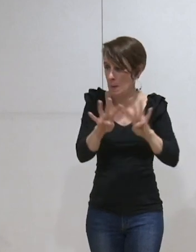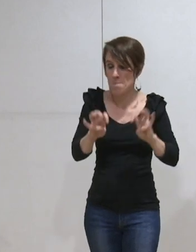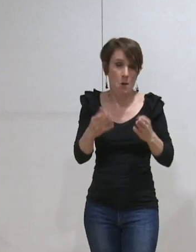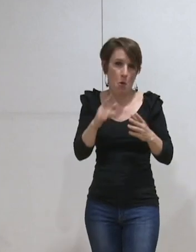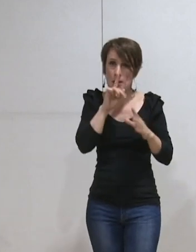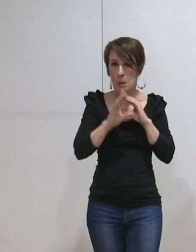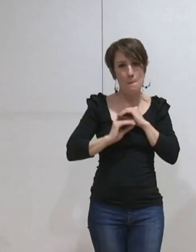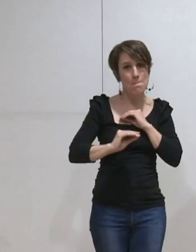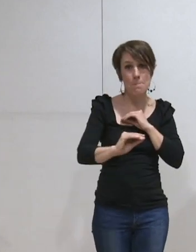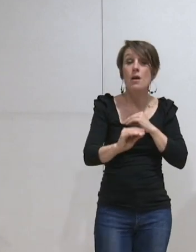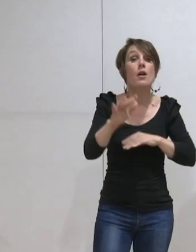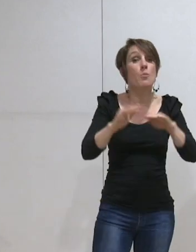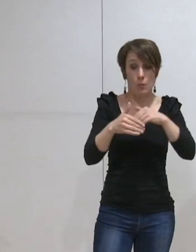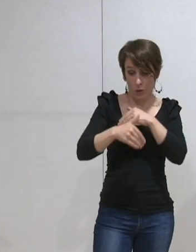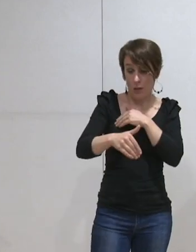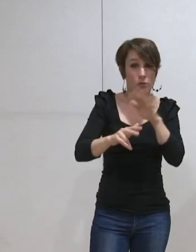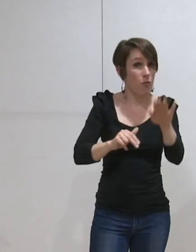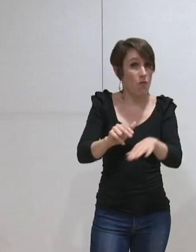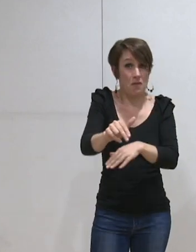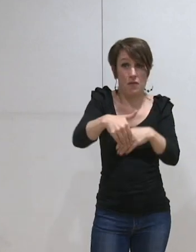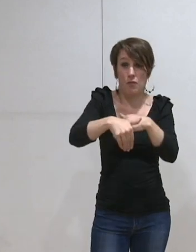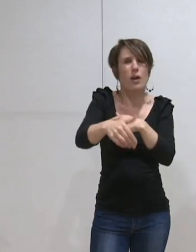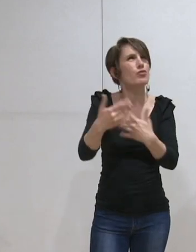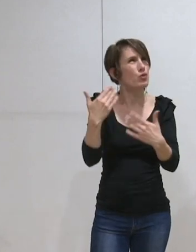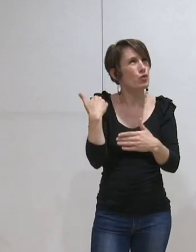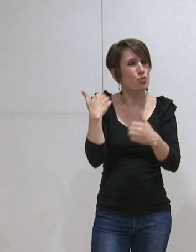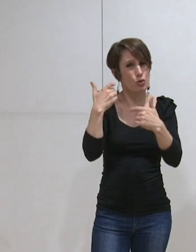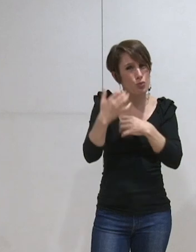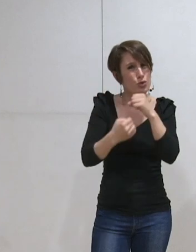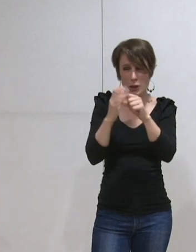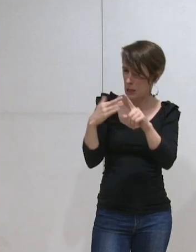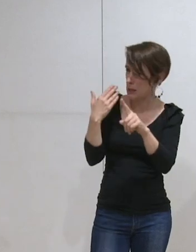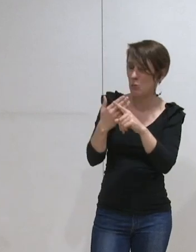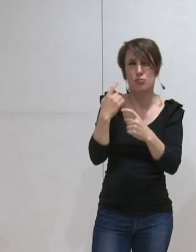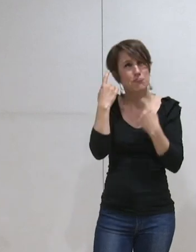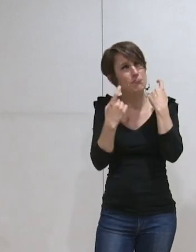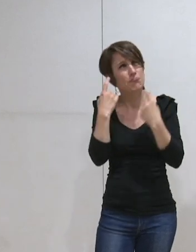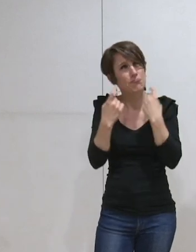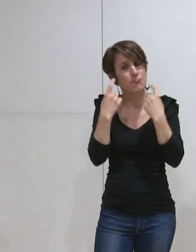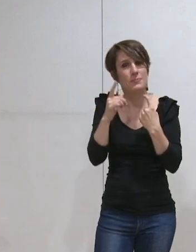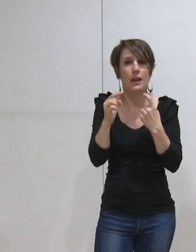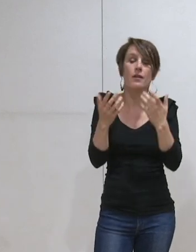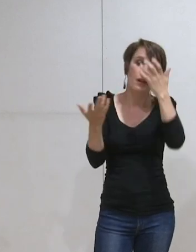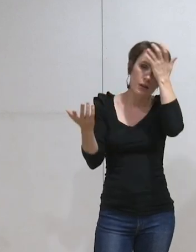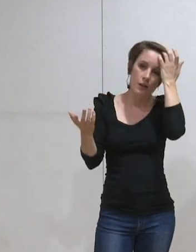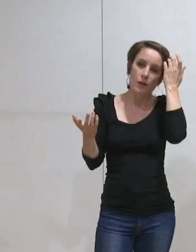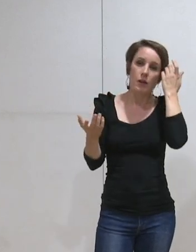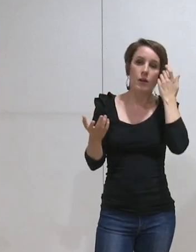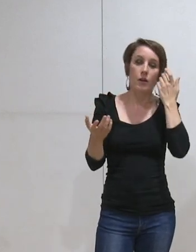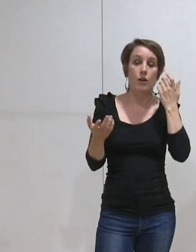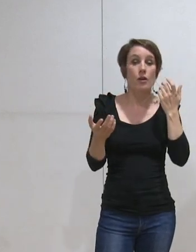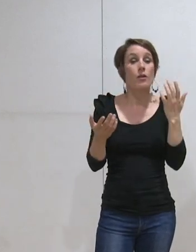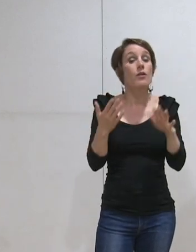sujet qui est sur la place publique depuis plusieurs décennies ça nécessiterait cette nécessité cela